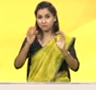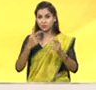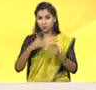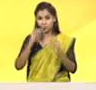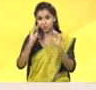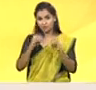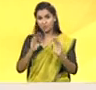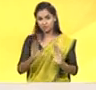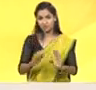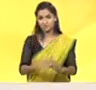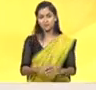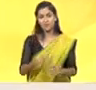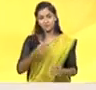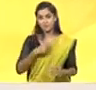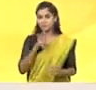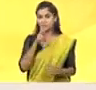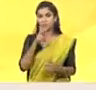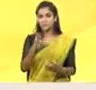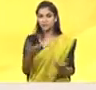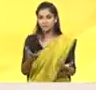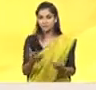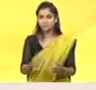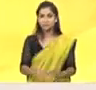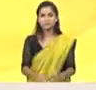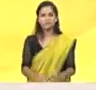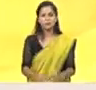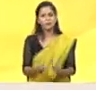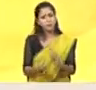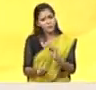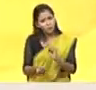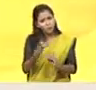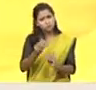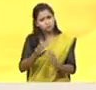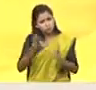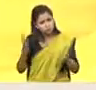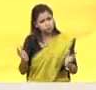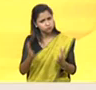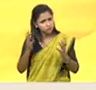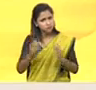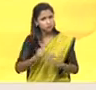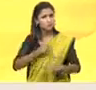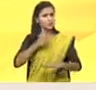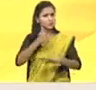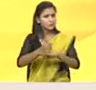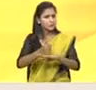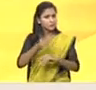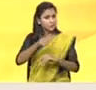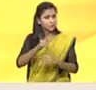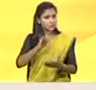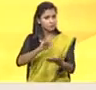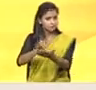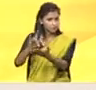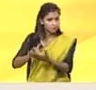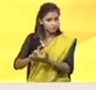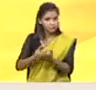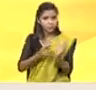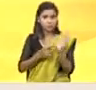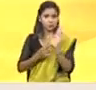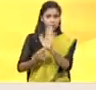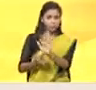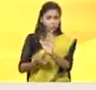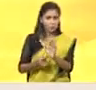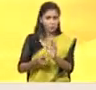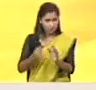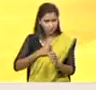है। मैं तो कहूंगा अधिक से अधिक स्टार्टअप्स इस क्षेत्र में सामने आए